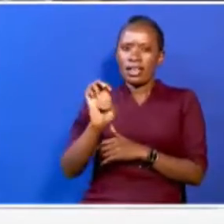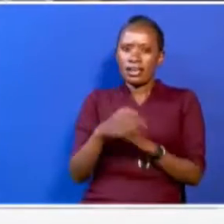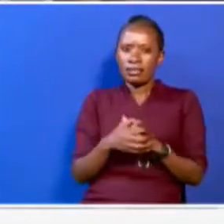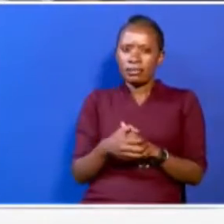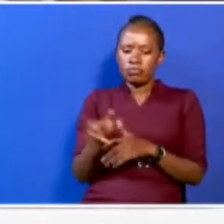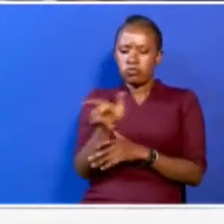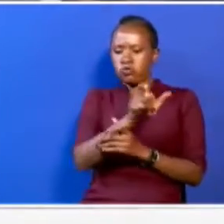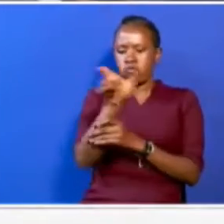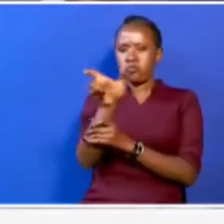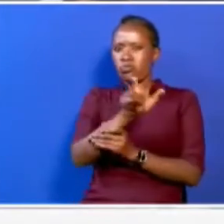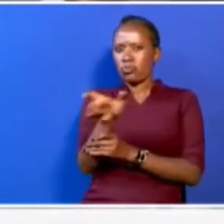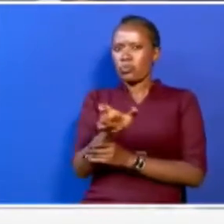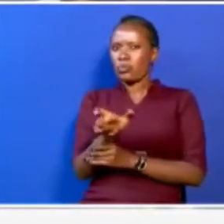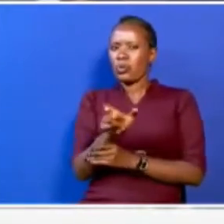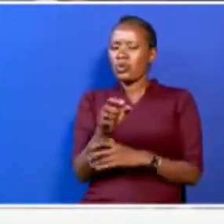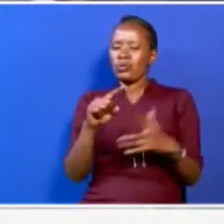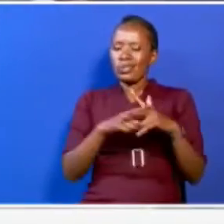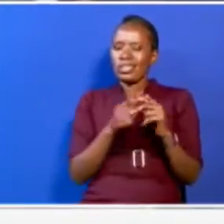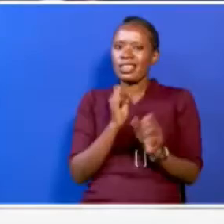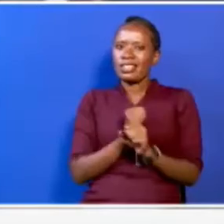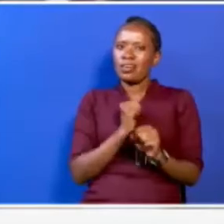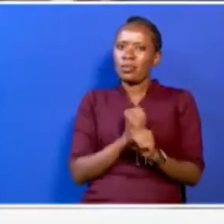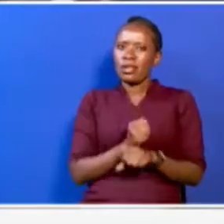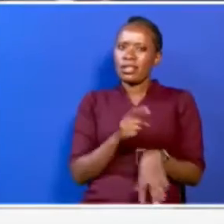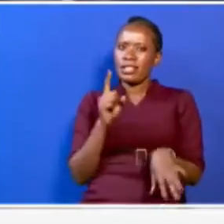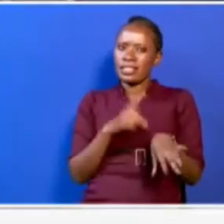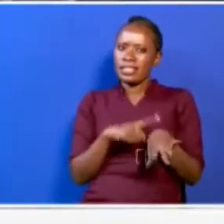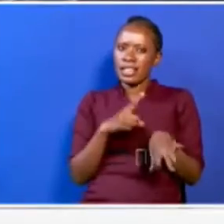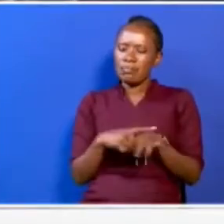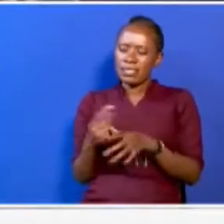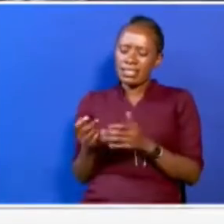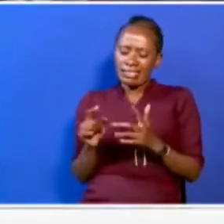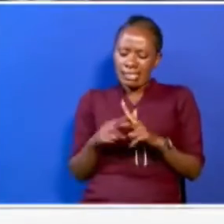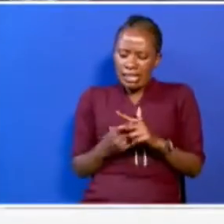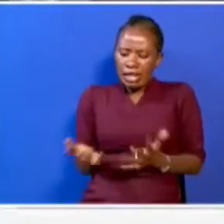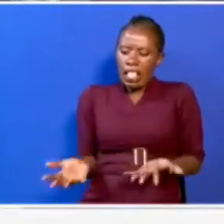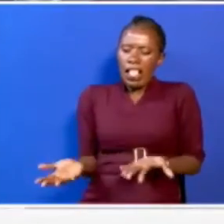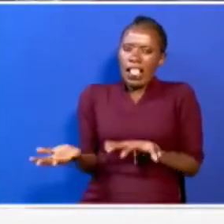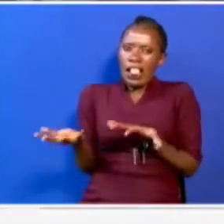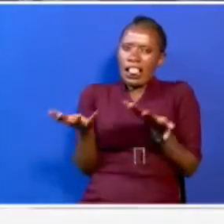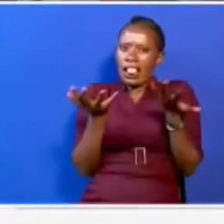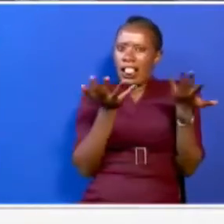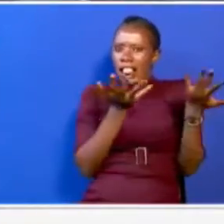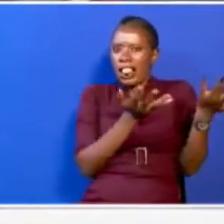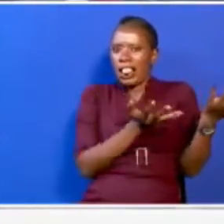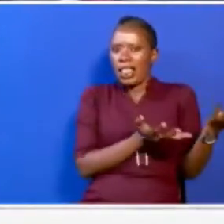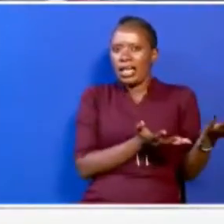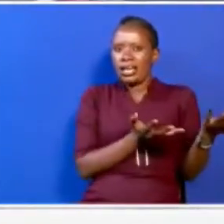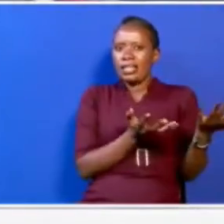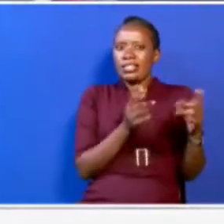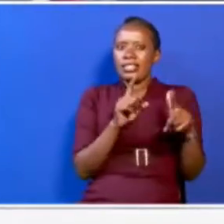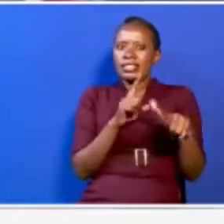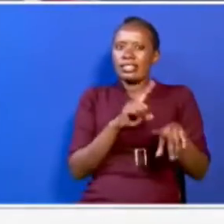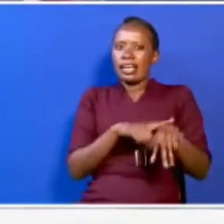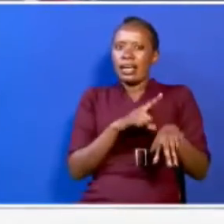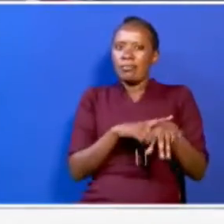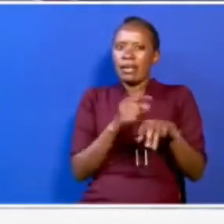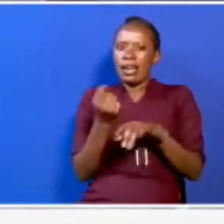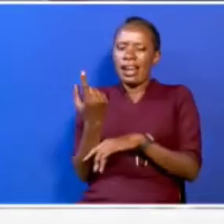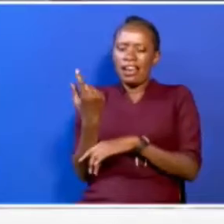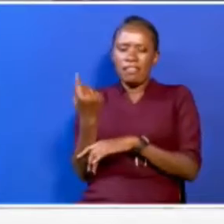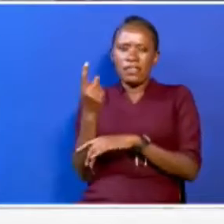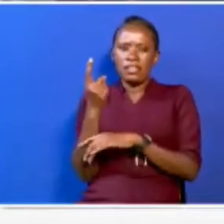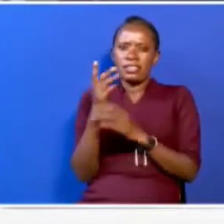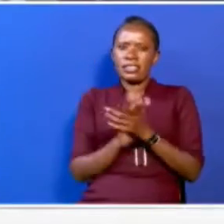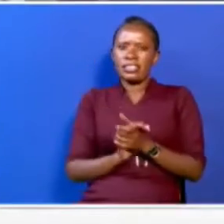karibu wakianza kufanya hiyo kazi. Sasa walipoanza kuchukua gari wakati wa muda wa saa 5 ndio imelipuka, kwa